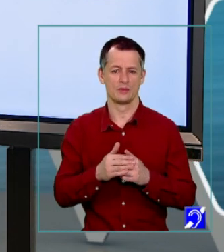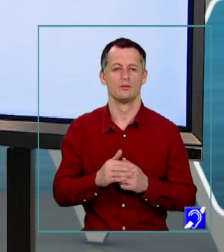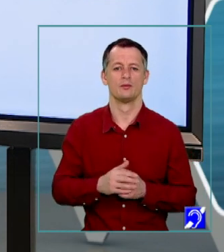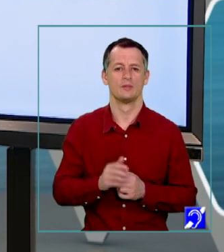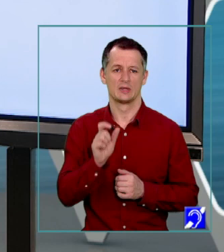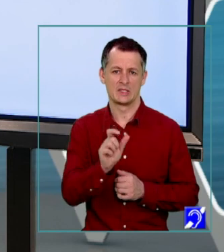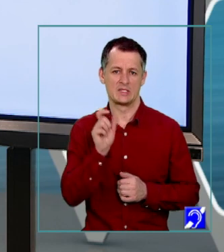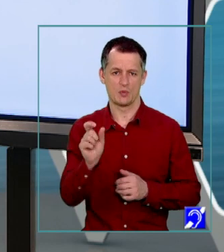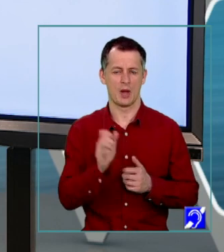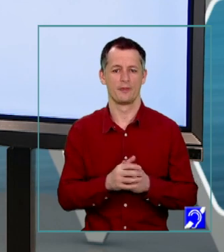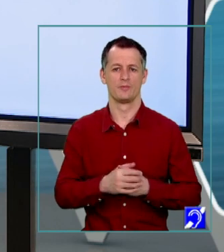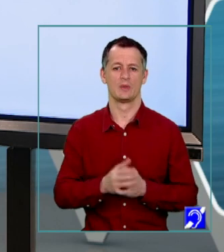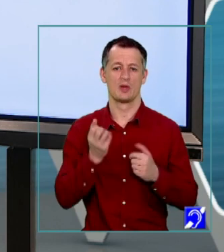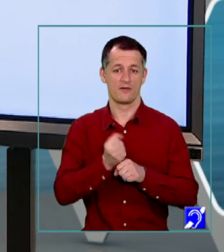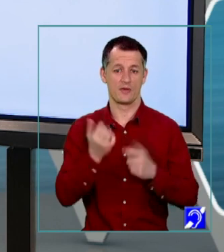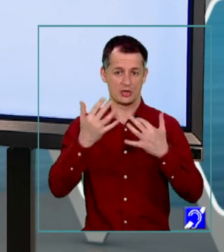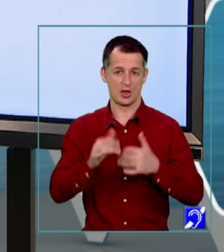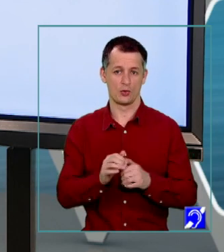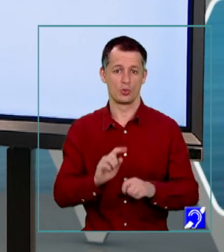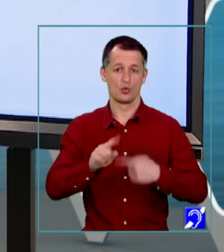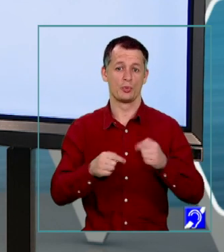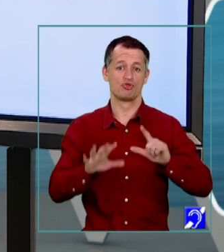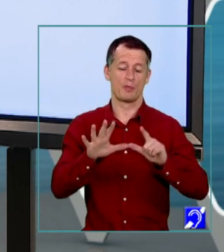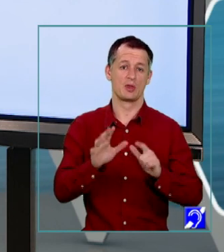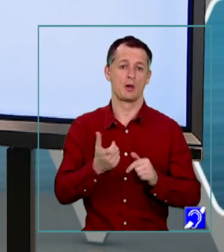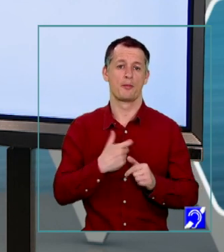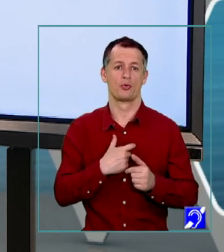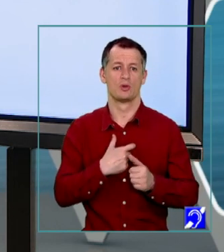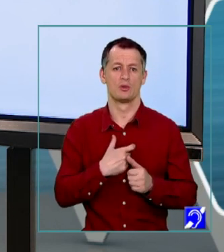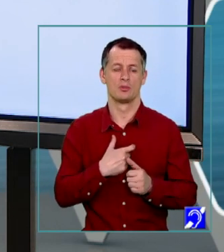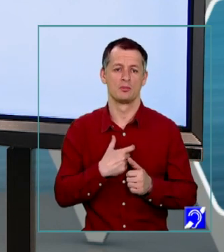Când faceți calculele, după 7 pot apărea în